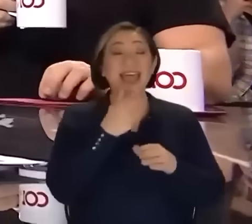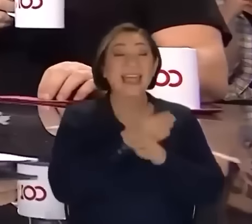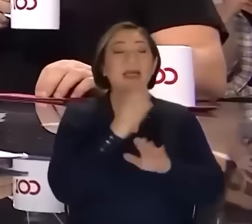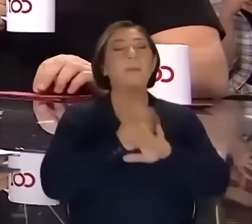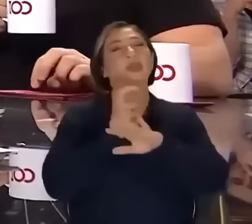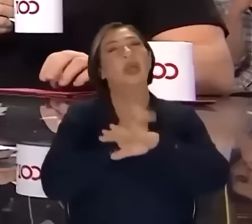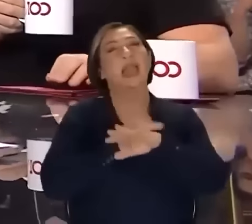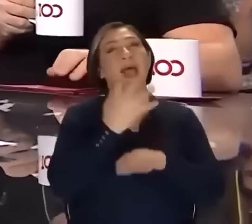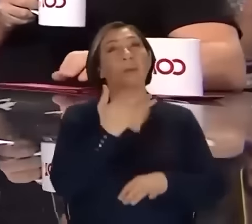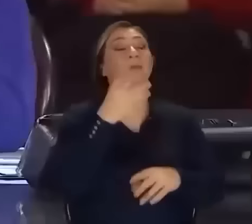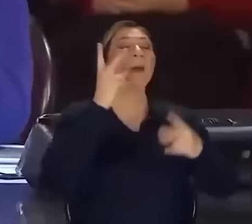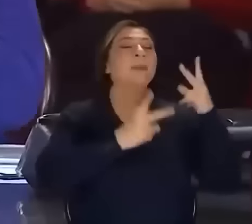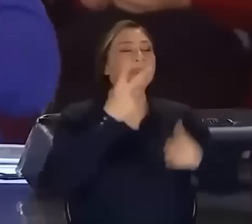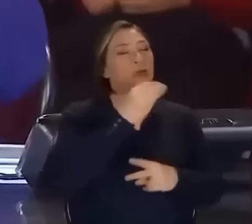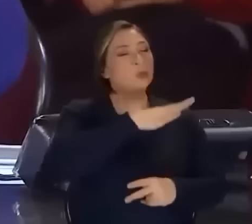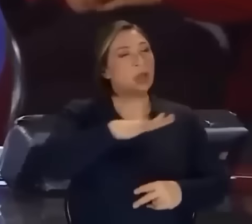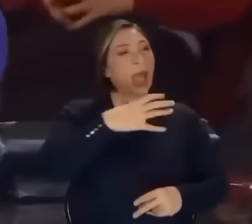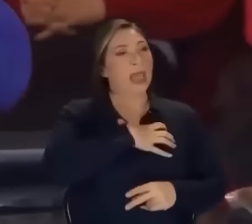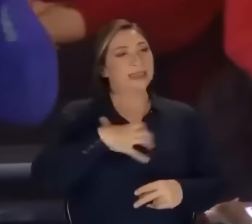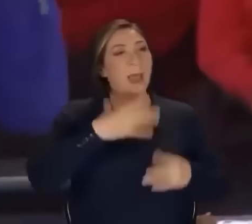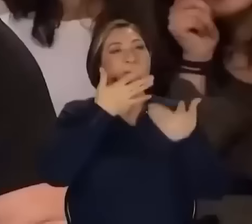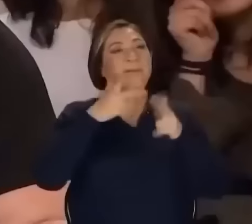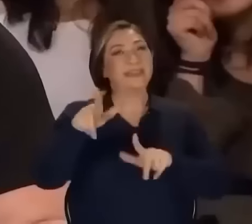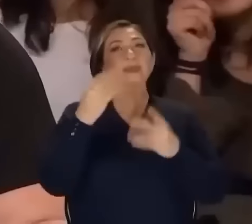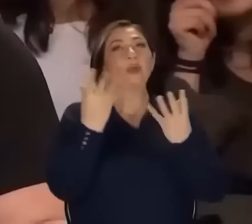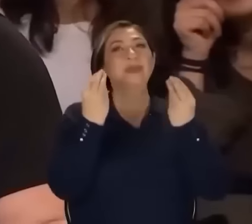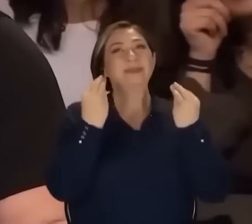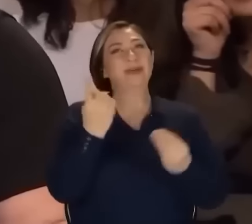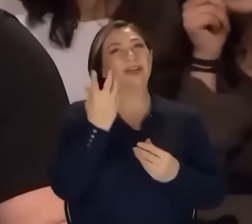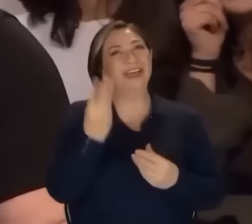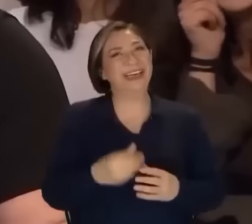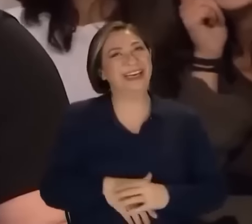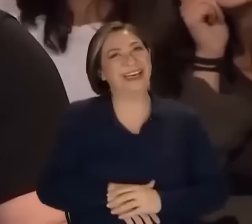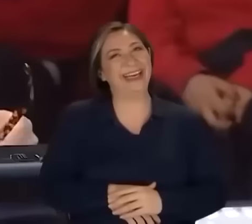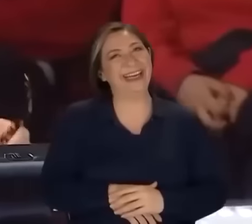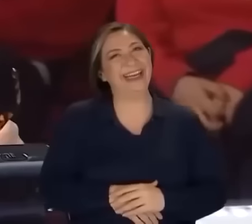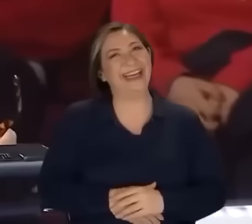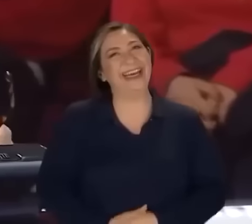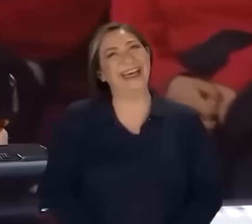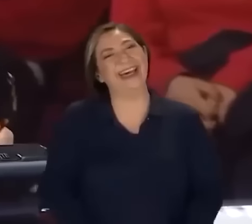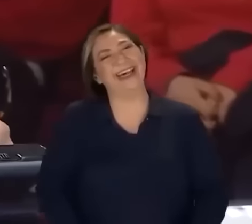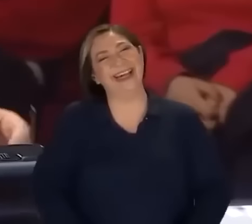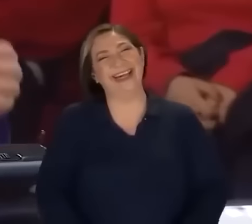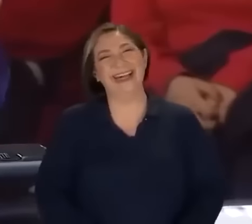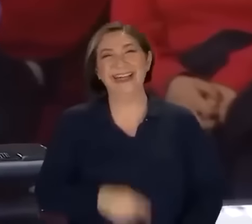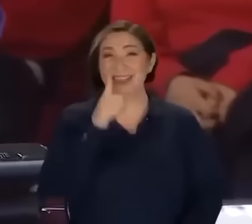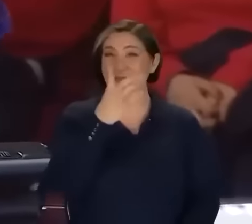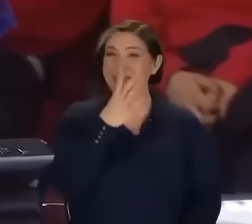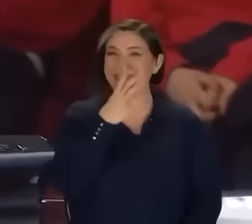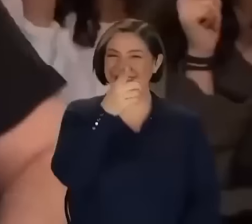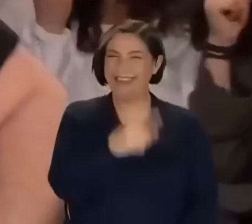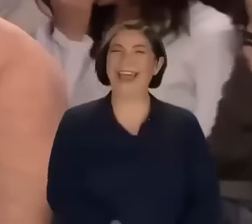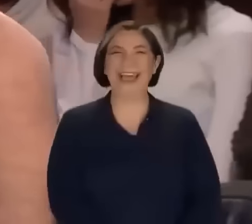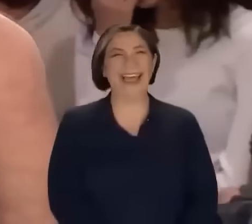Maşallah maşallah ıım bazen çocukların annesine benzemesi çok iyi bir şey oluyor sen bunu